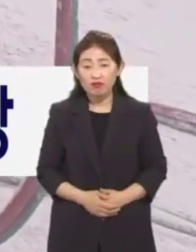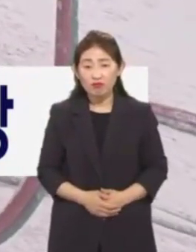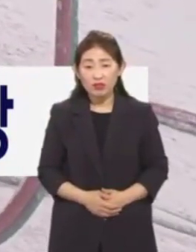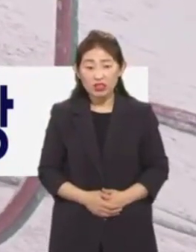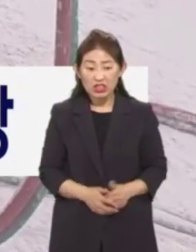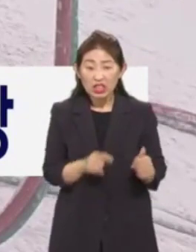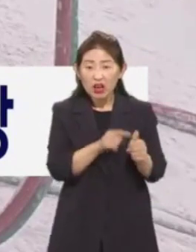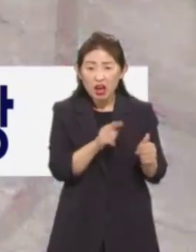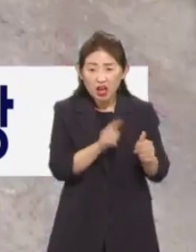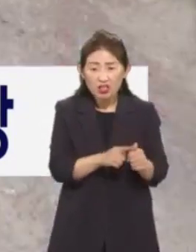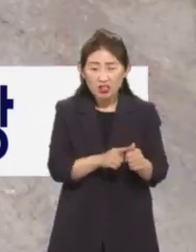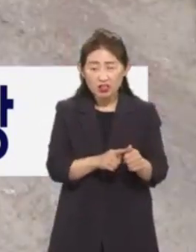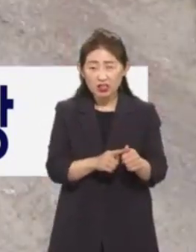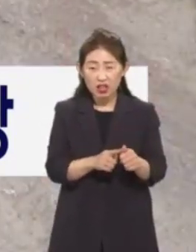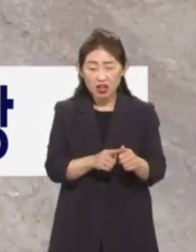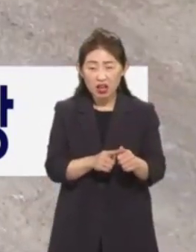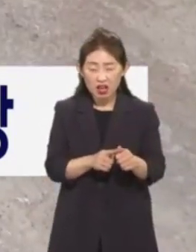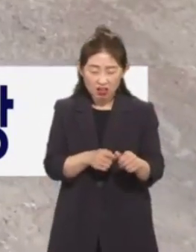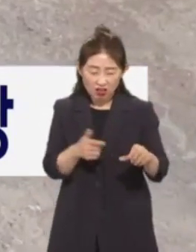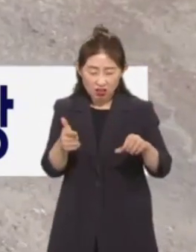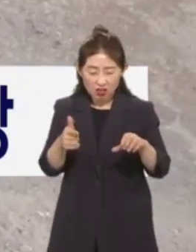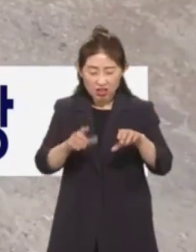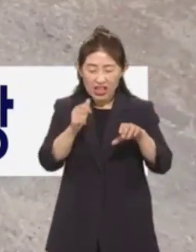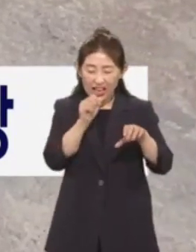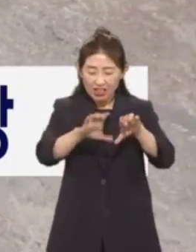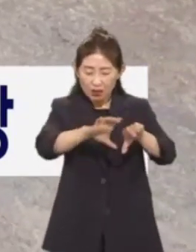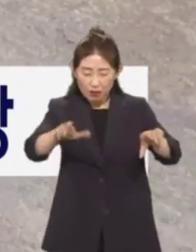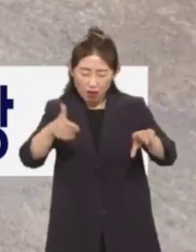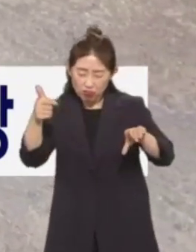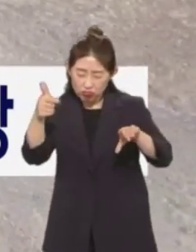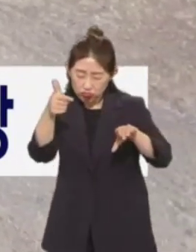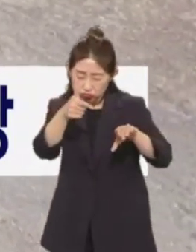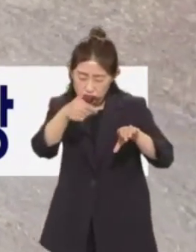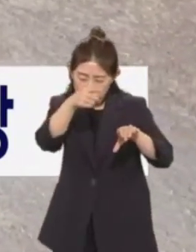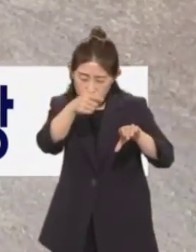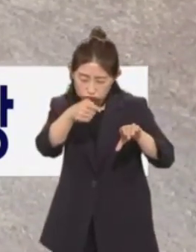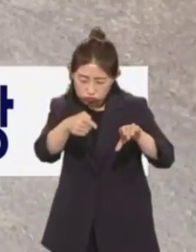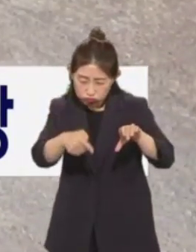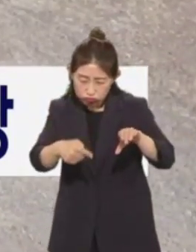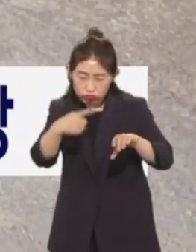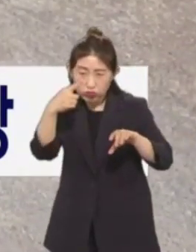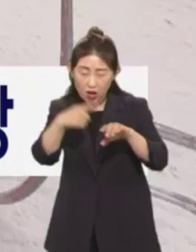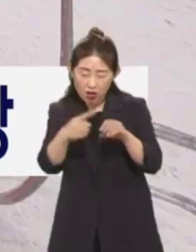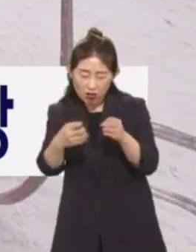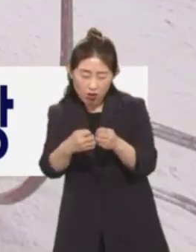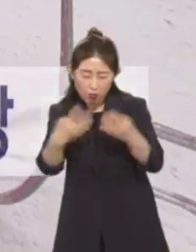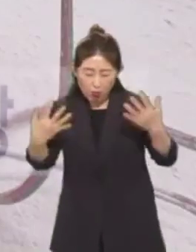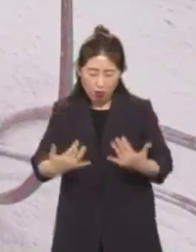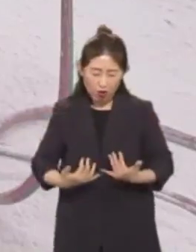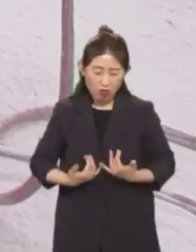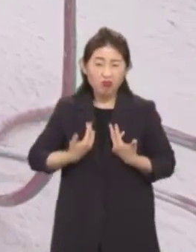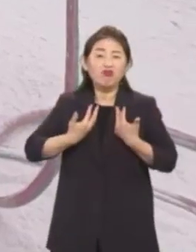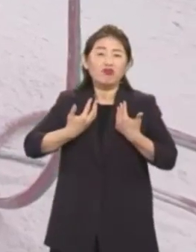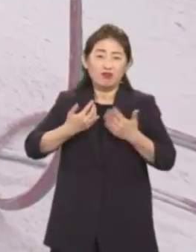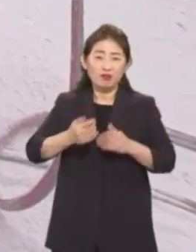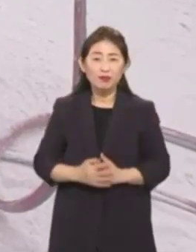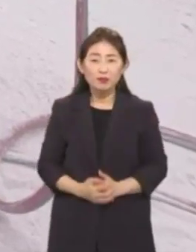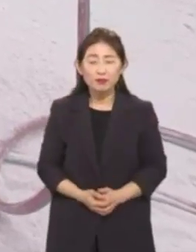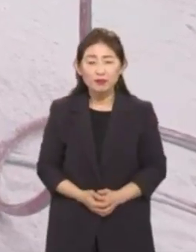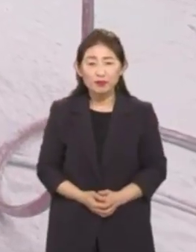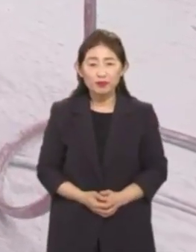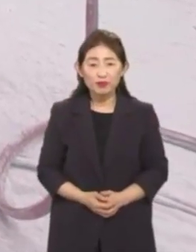소방당국은 A씨가 산소 절단기를 이용해 폐 드럼통을 자르던 도중 유증기가 폭발하면서 불이 옷에 옮겨